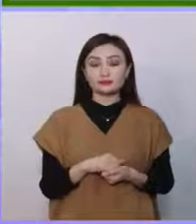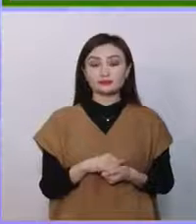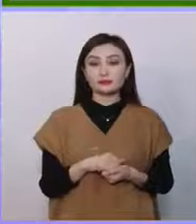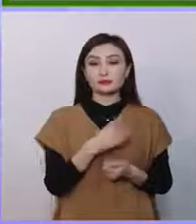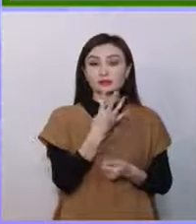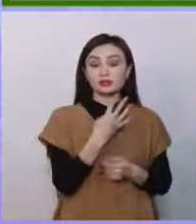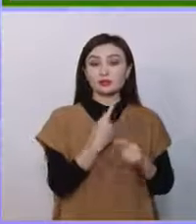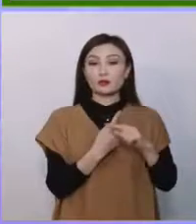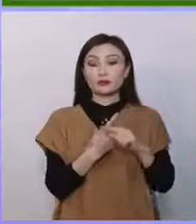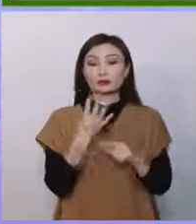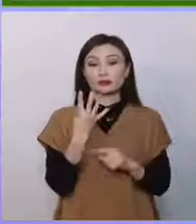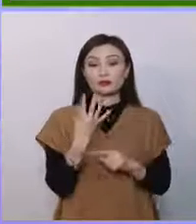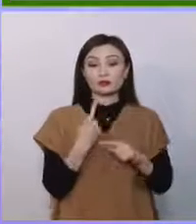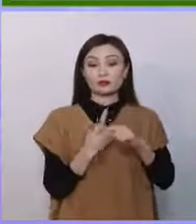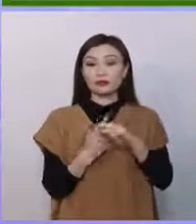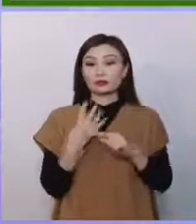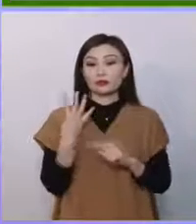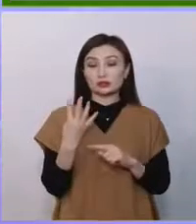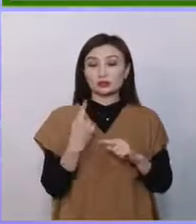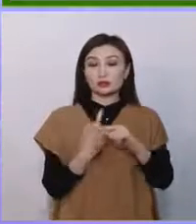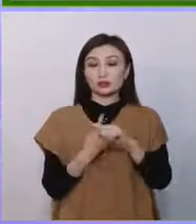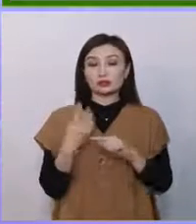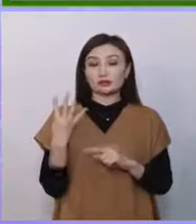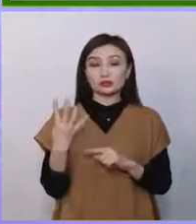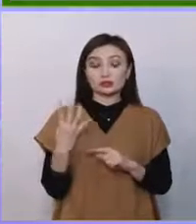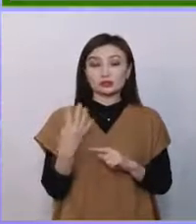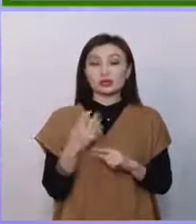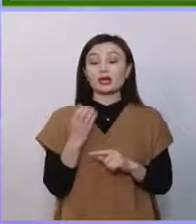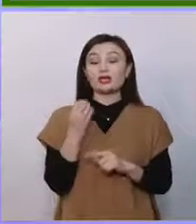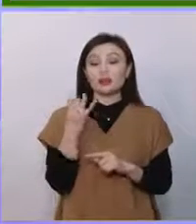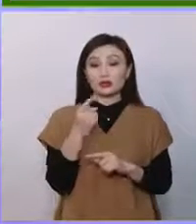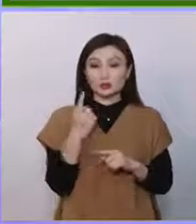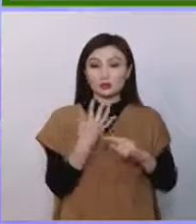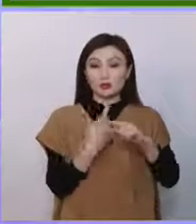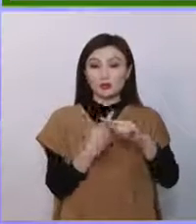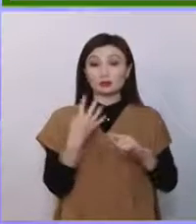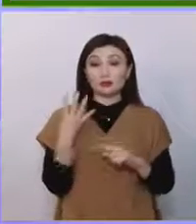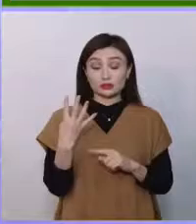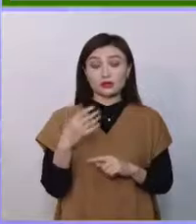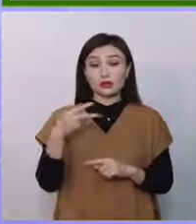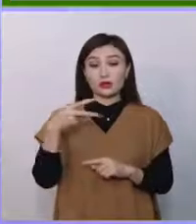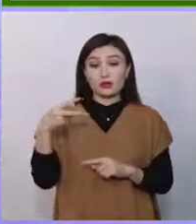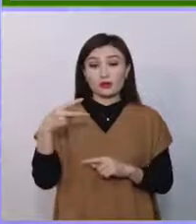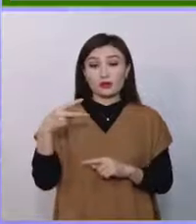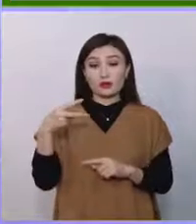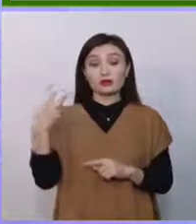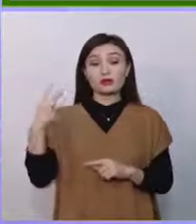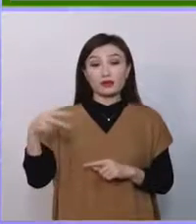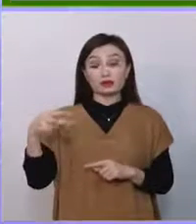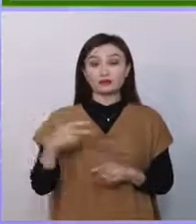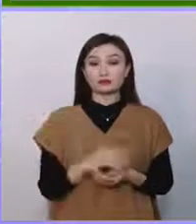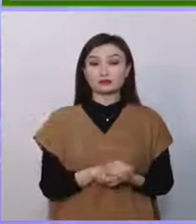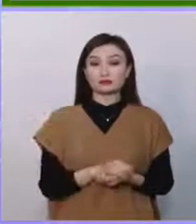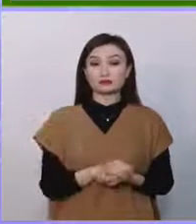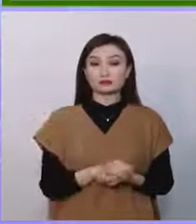четыре плюс четыре плюс четыре плюс четыре и еще 1 плюс 4 равно 20